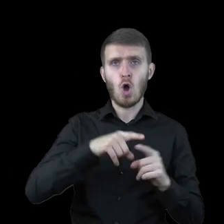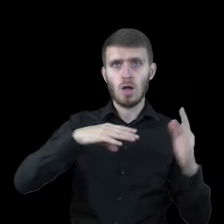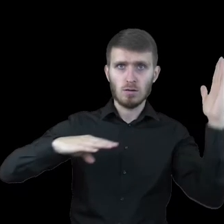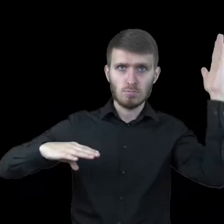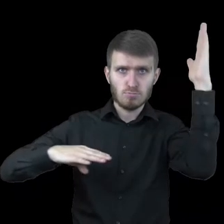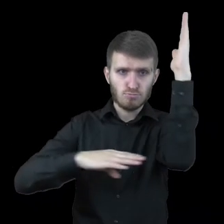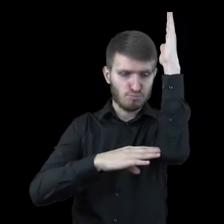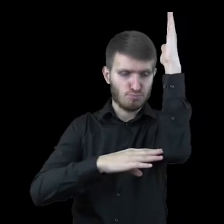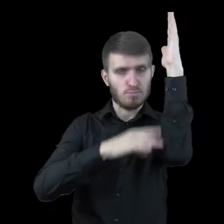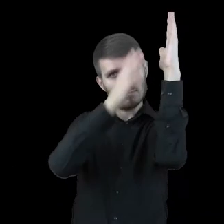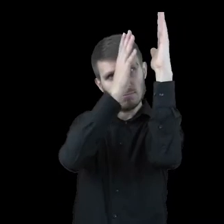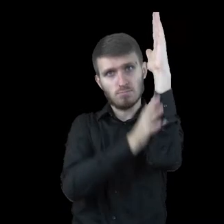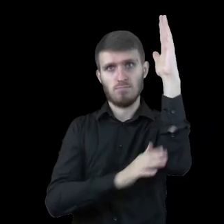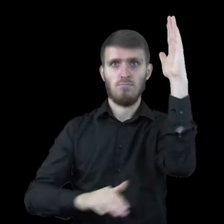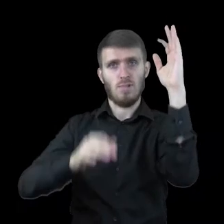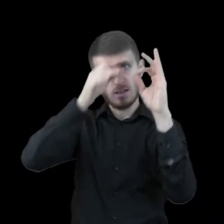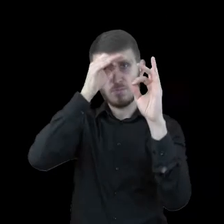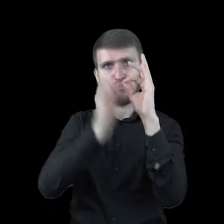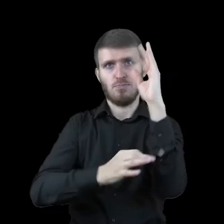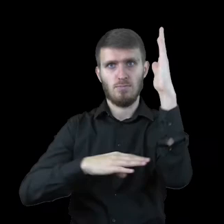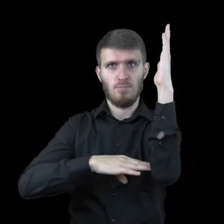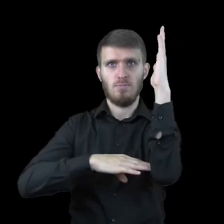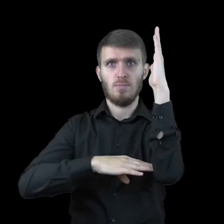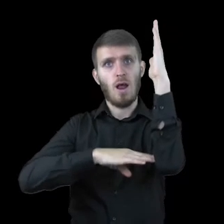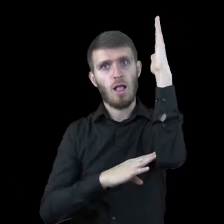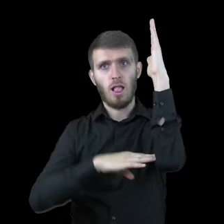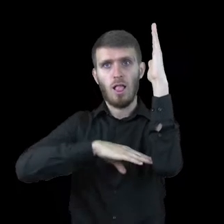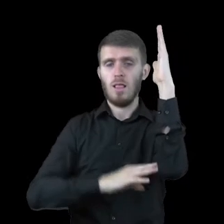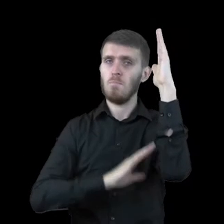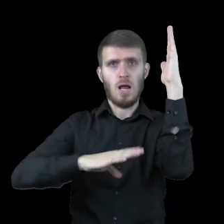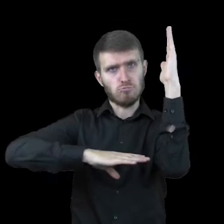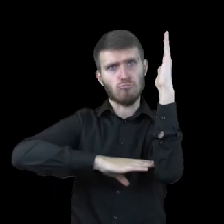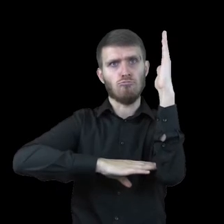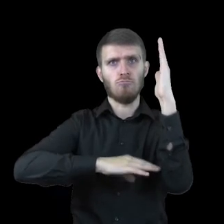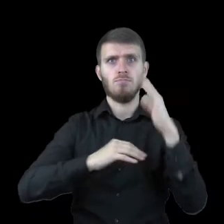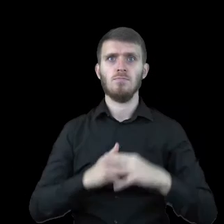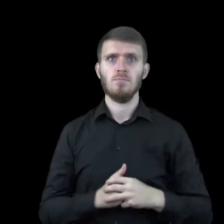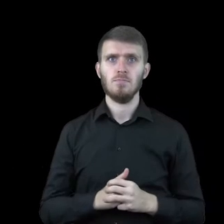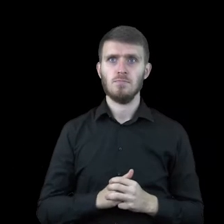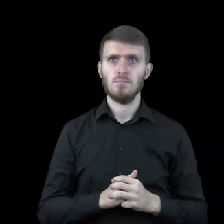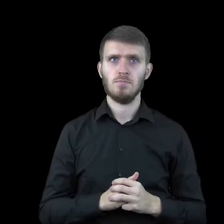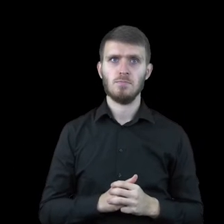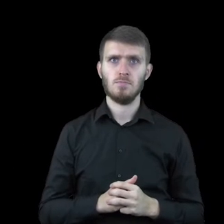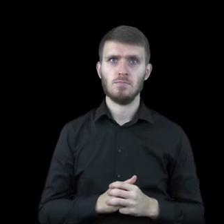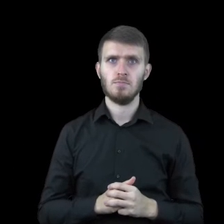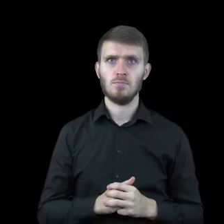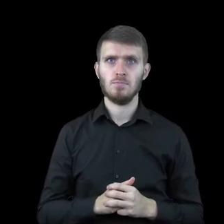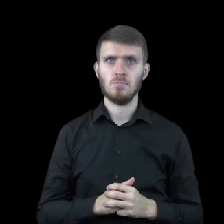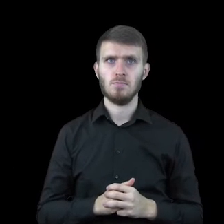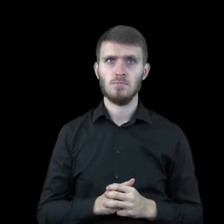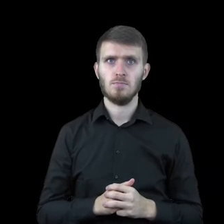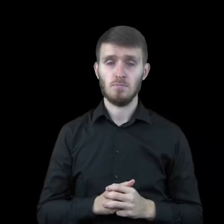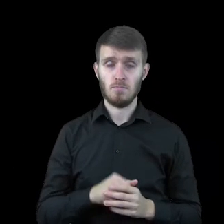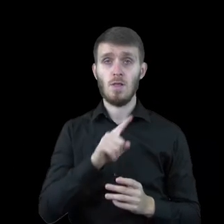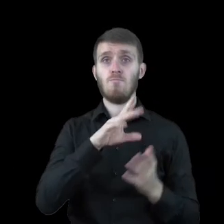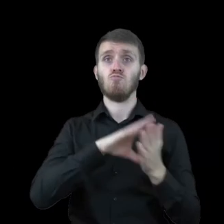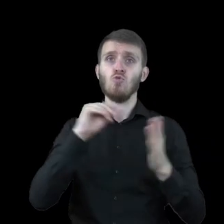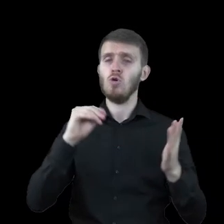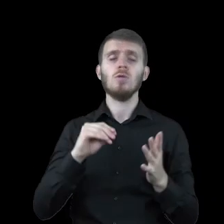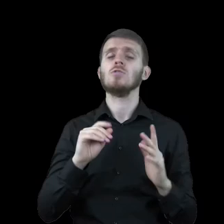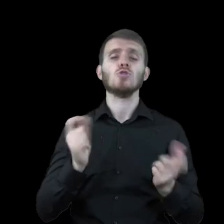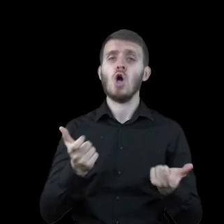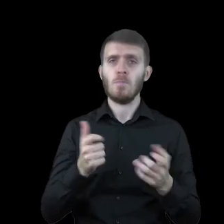ramiona padają na siebie pod kątem prostym. I